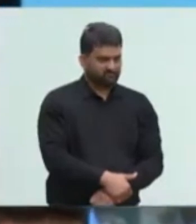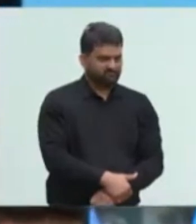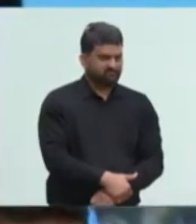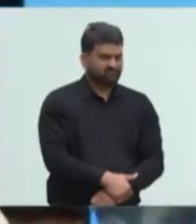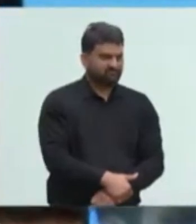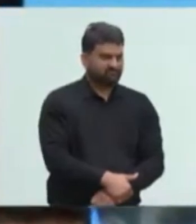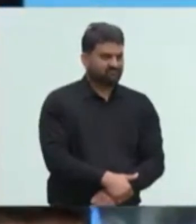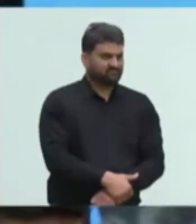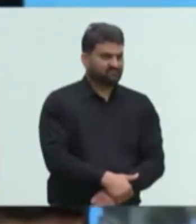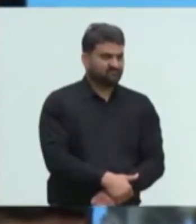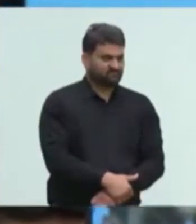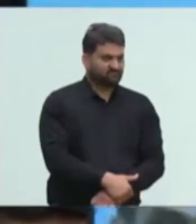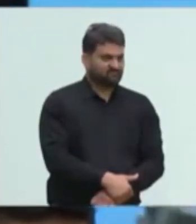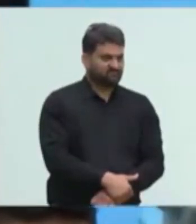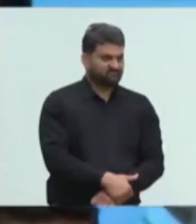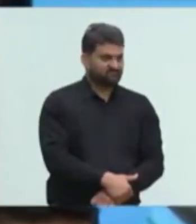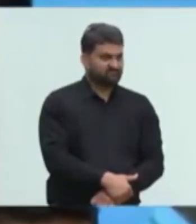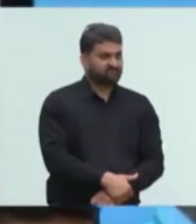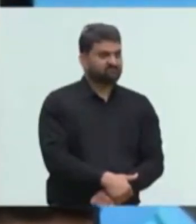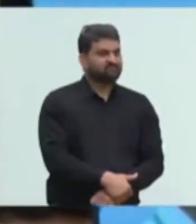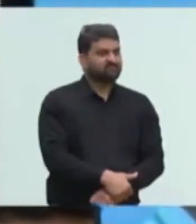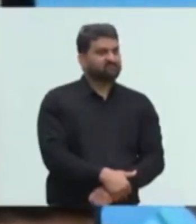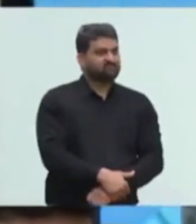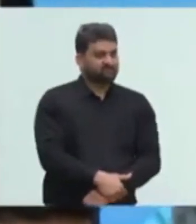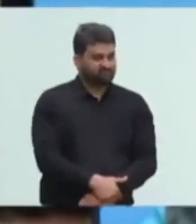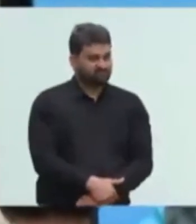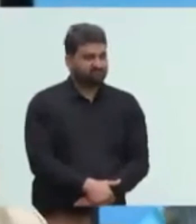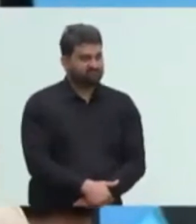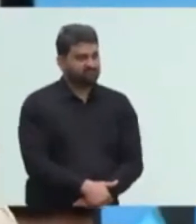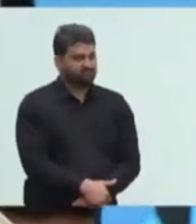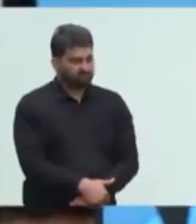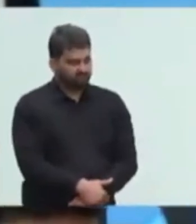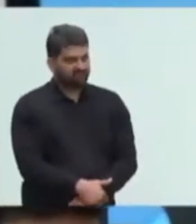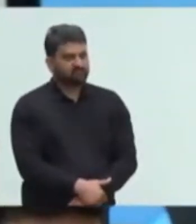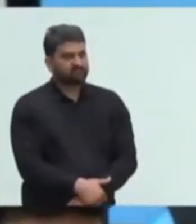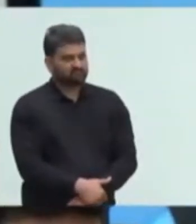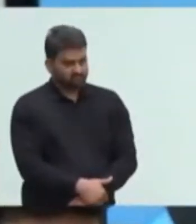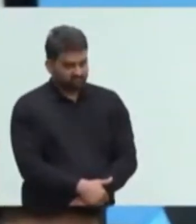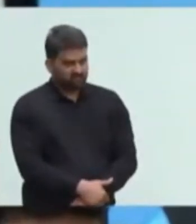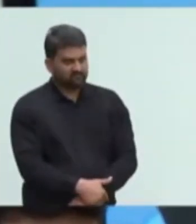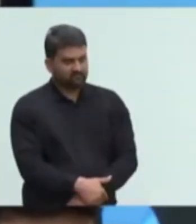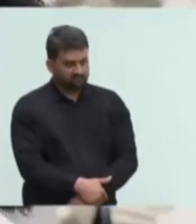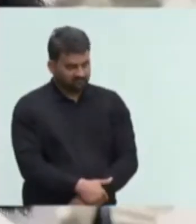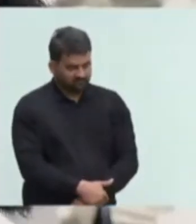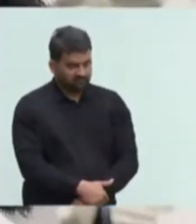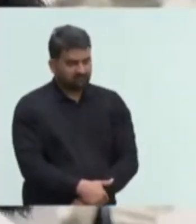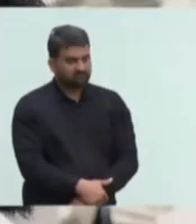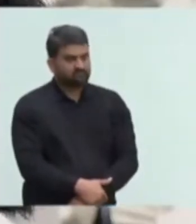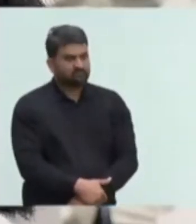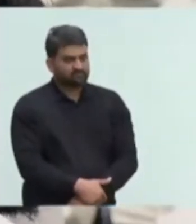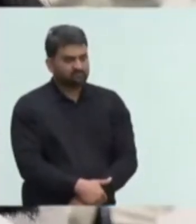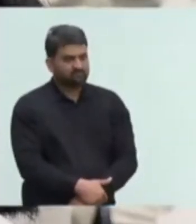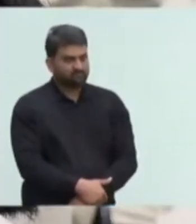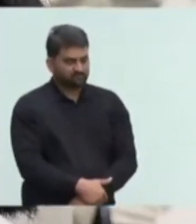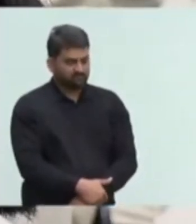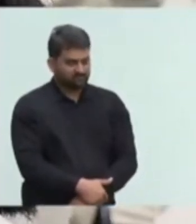अब मैं मध्य समाज में ही नाम कमा सकता हूं और मैं उसको निरंतर आगे बढ़ सकता हूं मैंने कई मेडल जीते 2005 में उसके बाद 2007